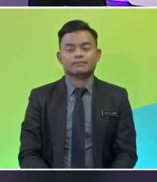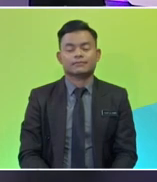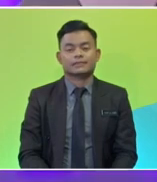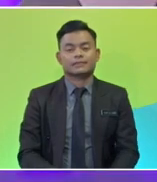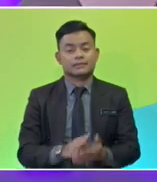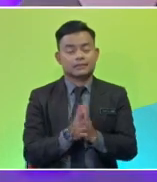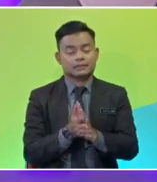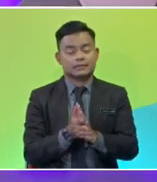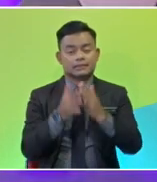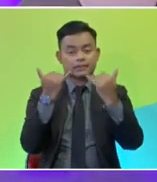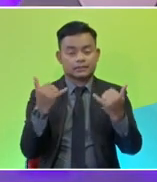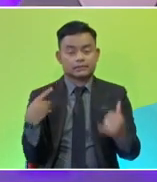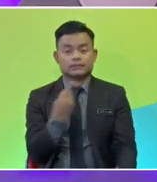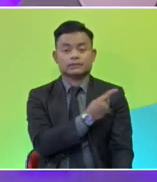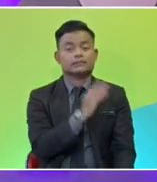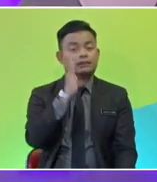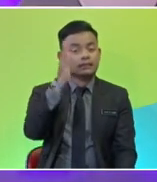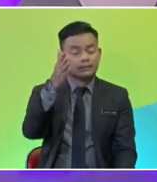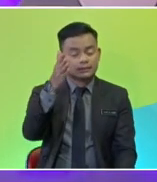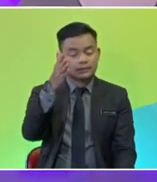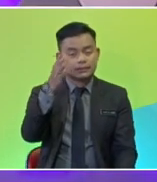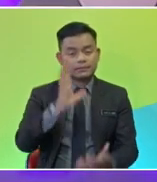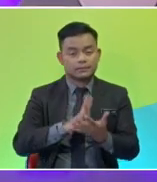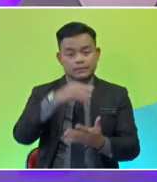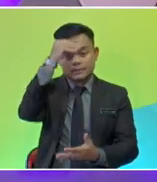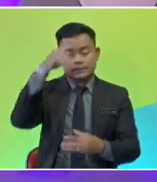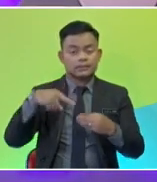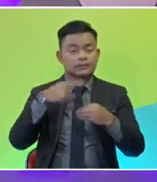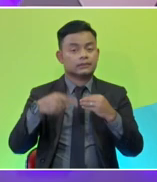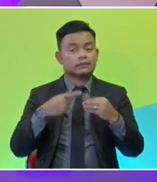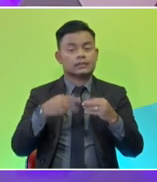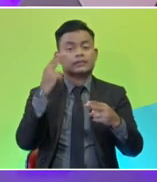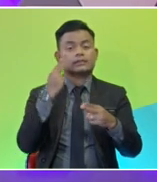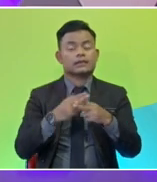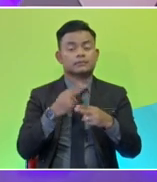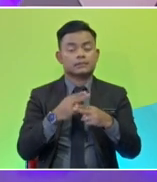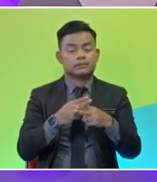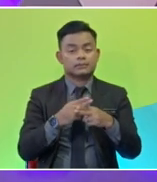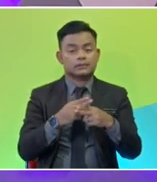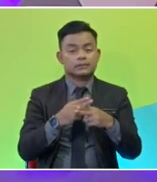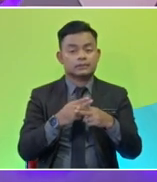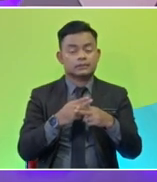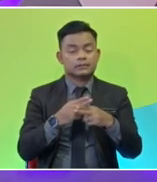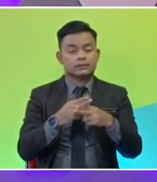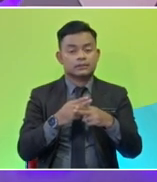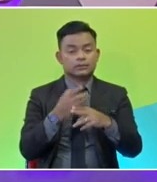ini kita akan belajar tentang nama tulang-tulangi